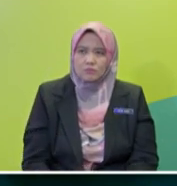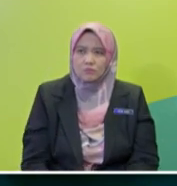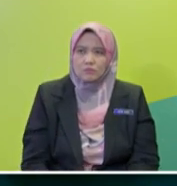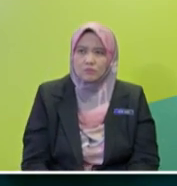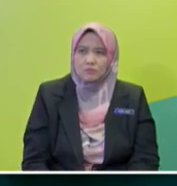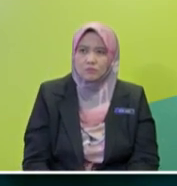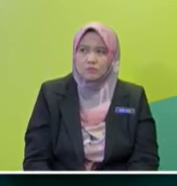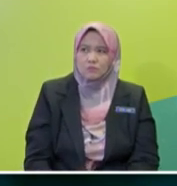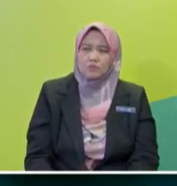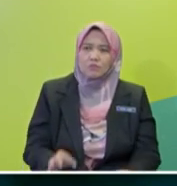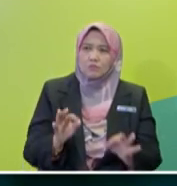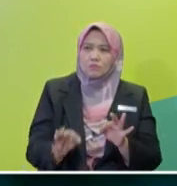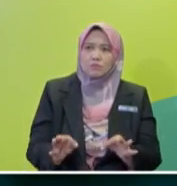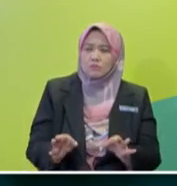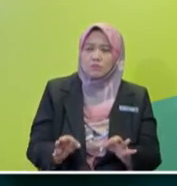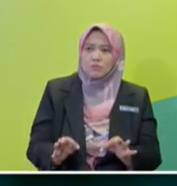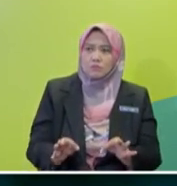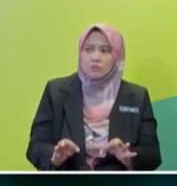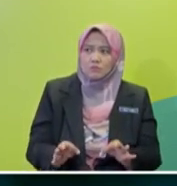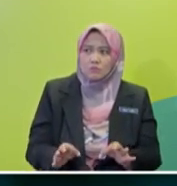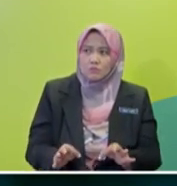lebih bagus dipilih sebagai